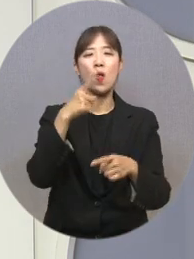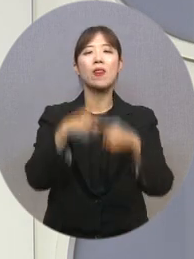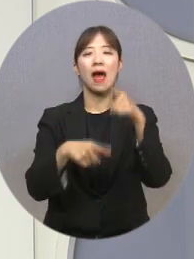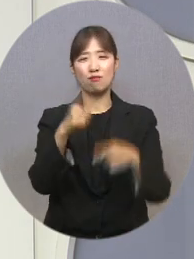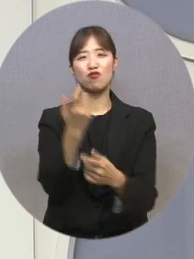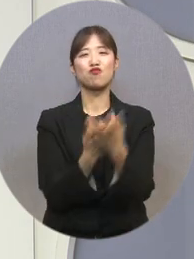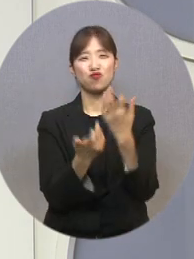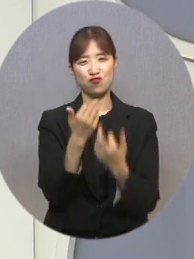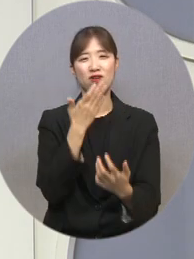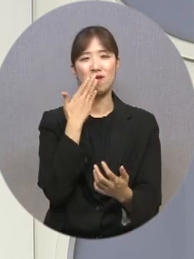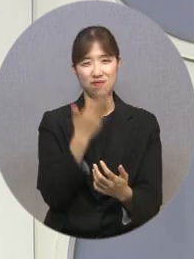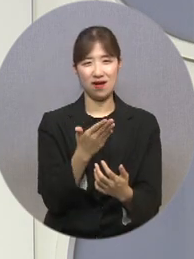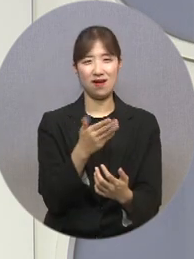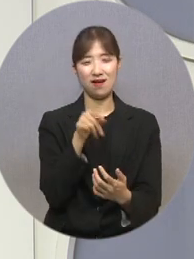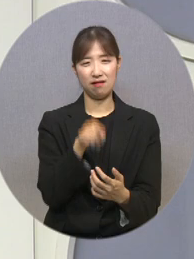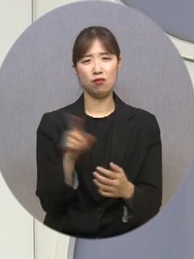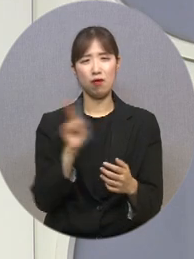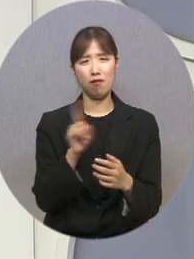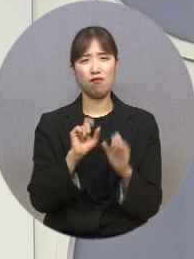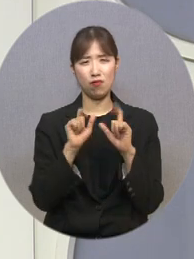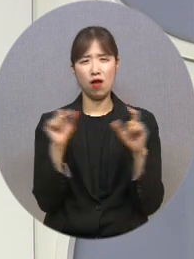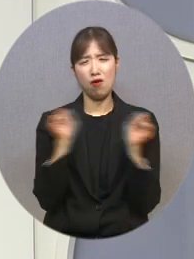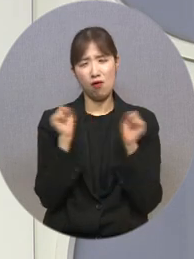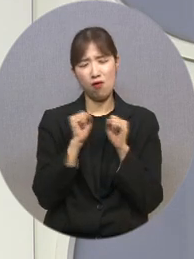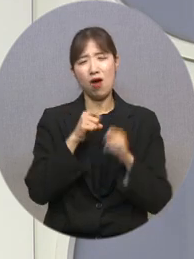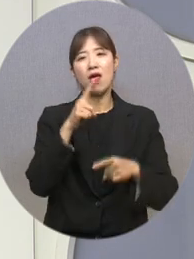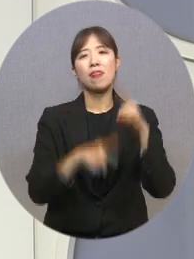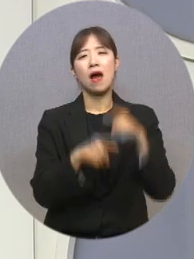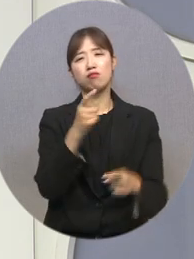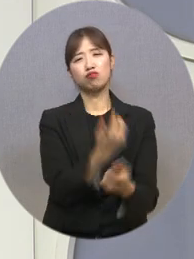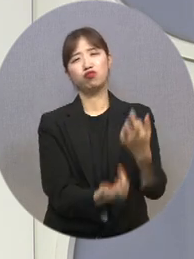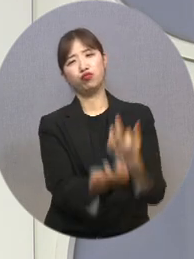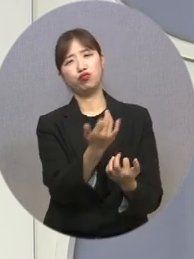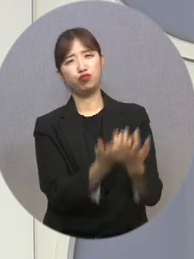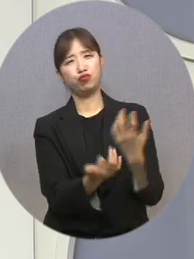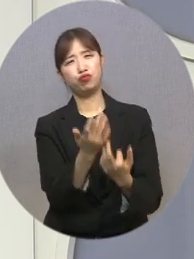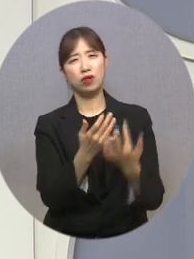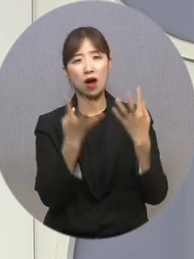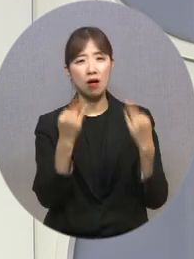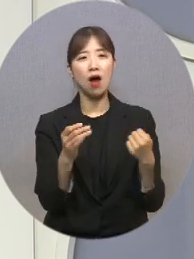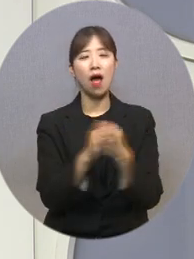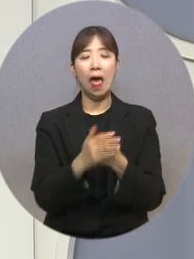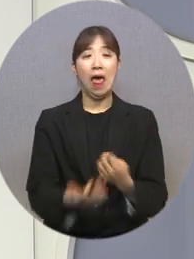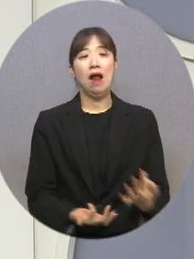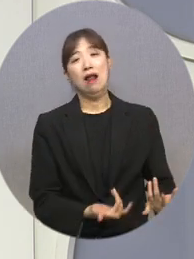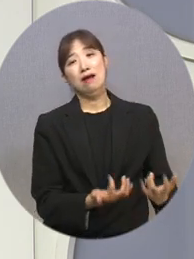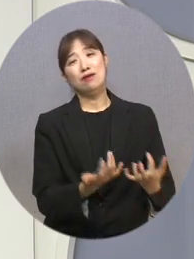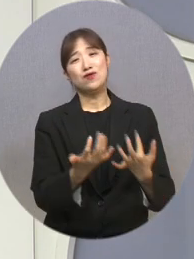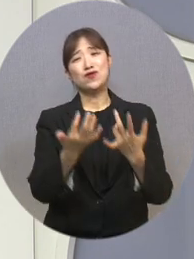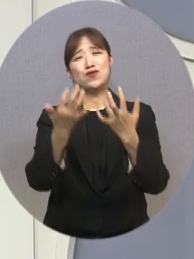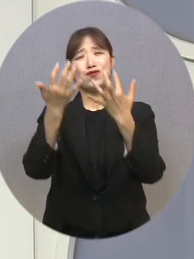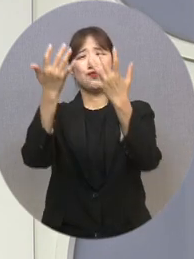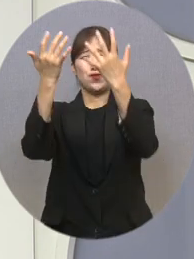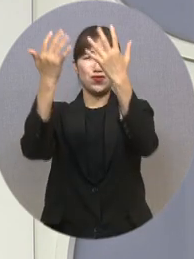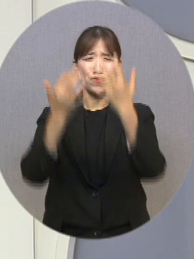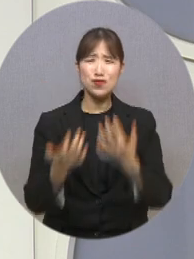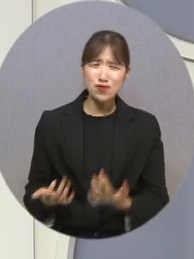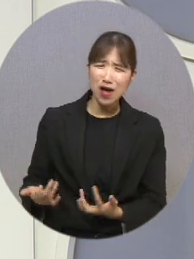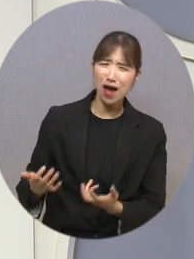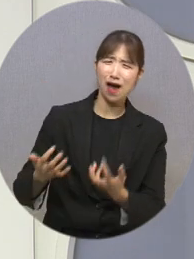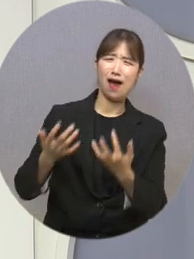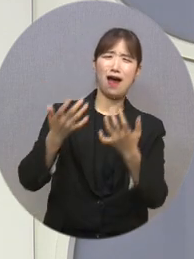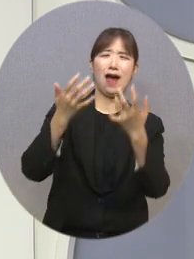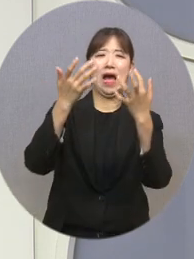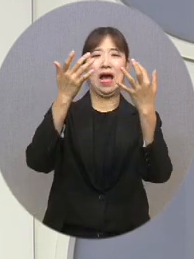일본 말인데 근데 어느 날 겨울에 하도 추워가지고 나무를 많이 뗐더니 불이 났습니다. 그러니까 벽지를 타고 막 불이 올라가고